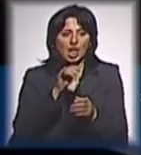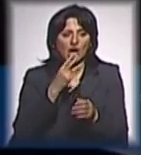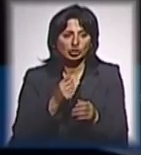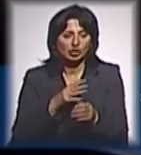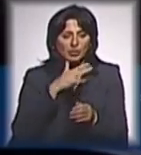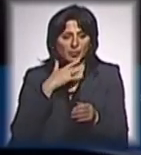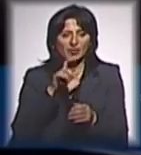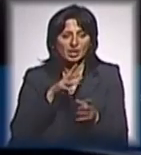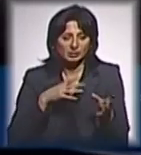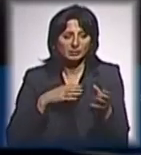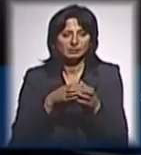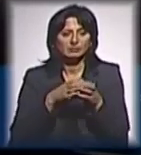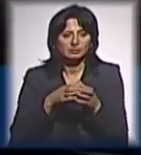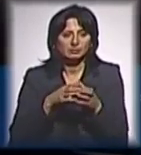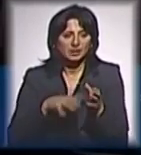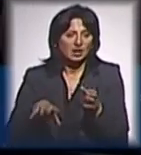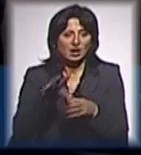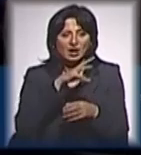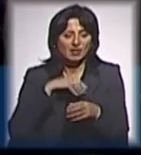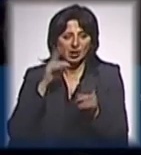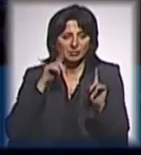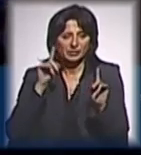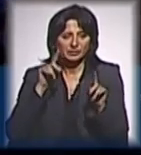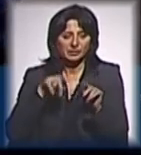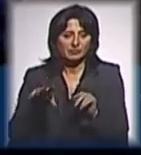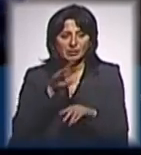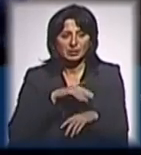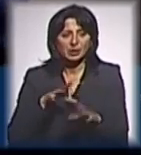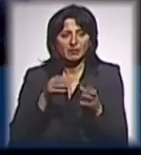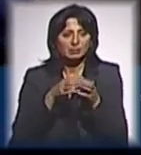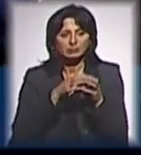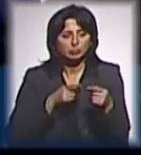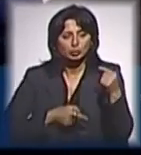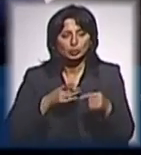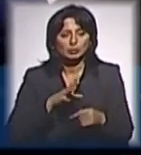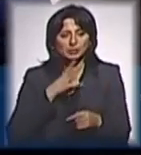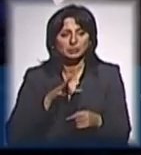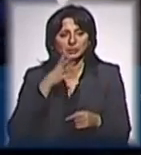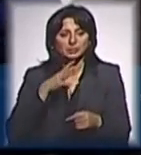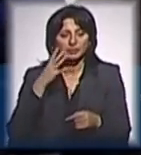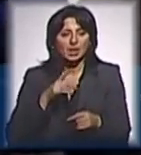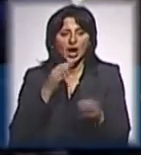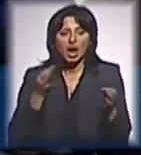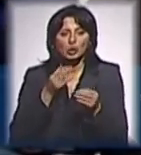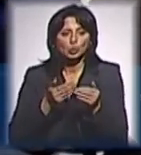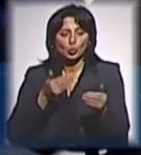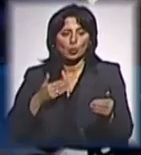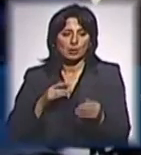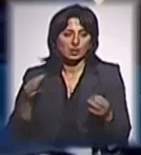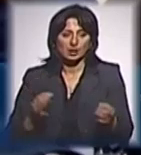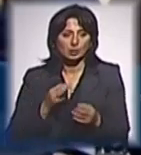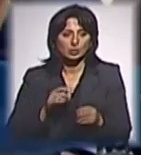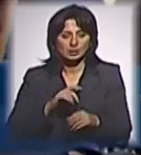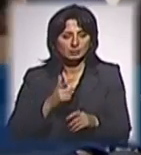და ბევრი ის ადამიანი, რომელსაც მე აქ ყველას ცნობდა, ყველა ერთად ვიყავით ამ ბრძოლაში და მას არადროს უკან არ დაუხევია.